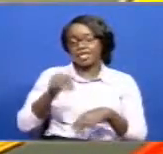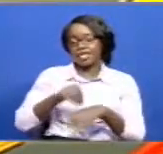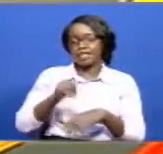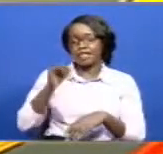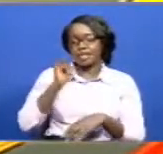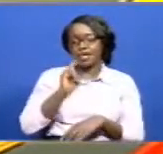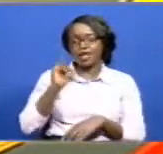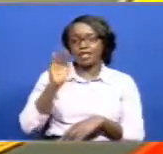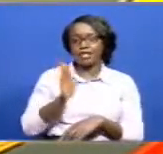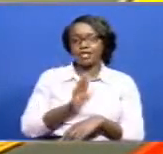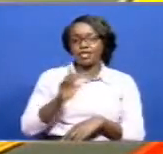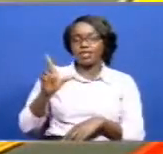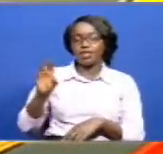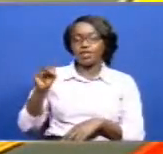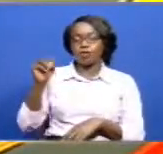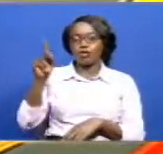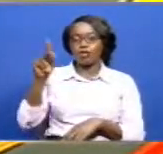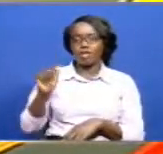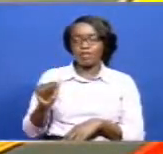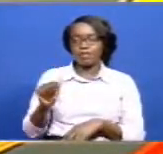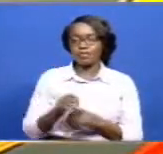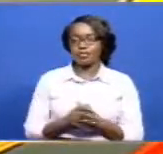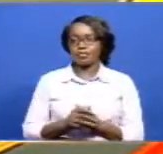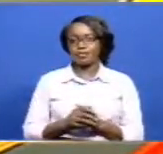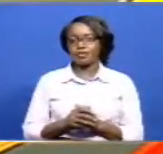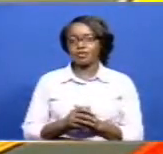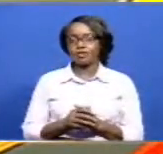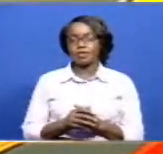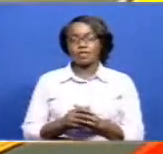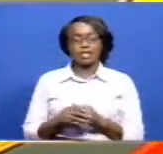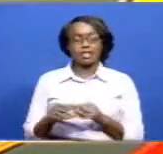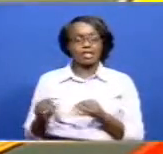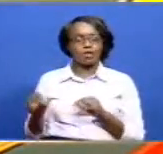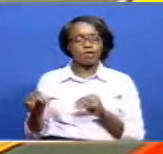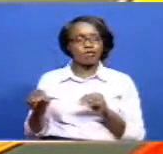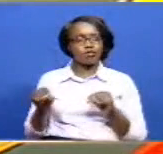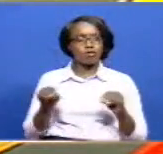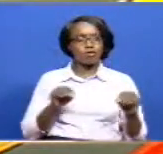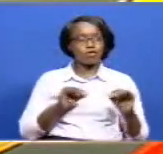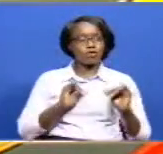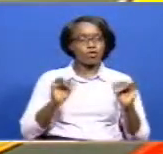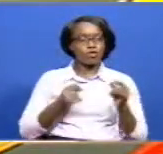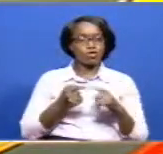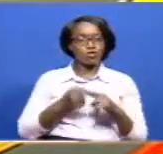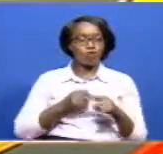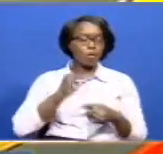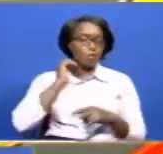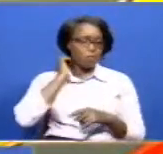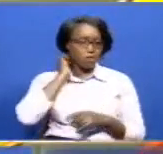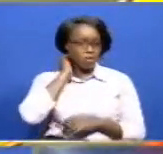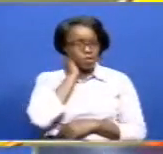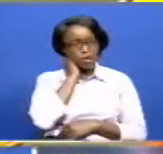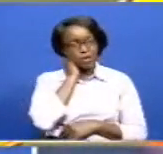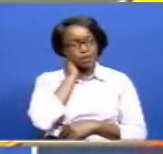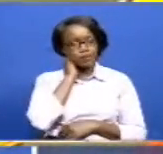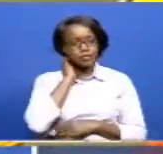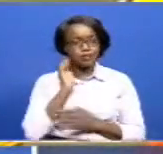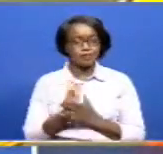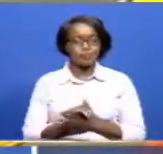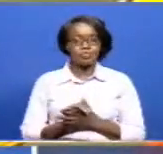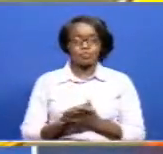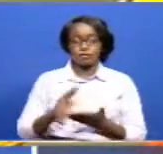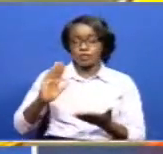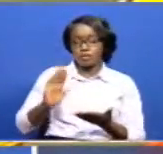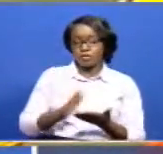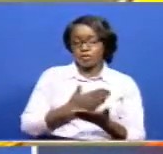limeremuka. Na moja kwa moja tuende tuangazie taarifa kutoka huko Murang'a, ambapo wasanii wa kimuziki katika